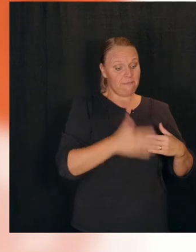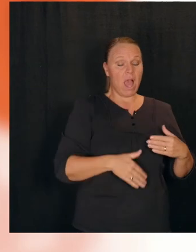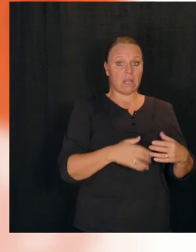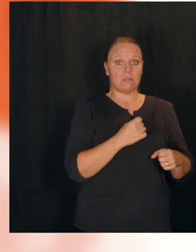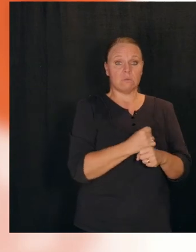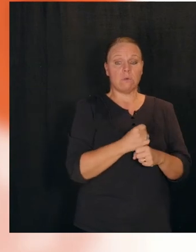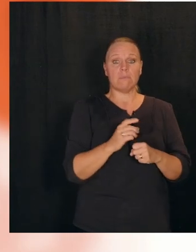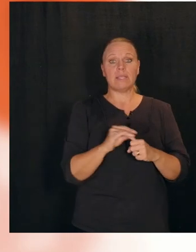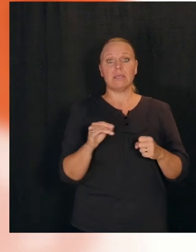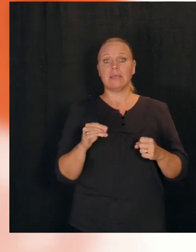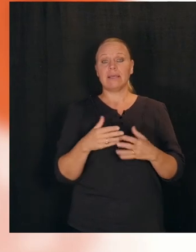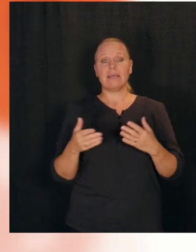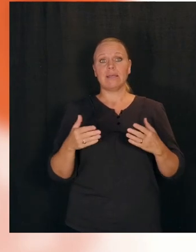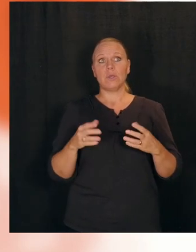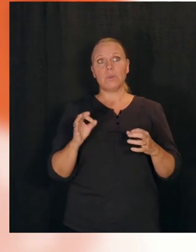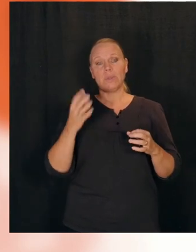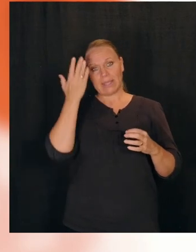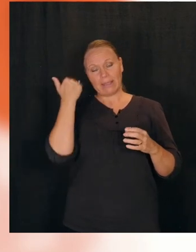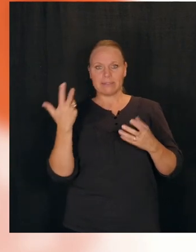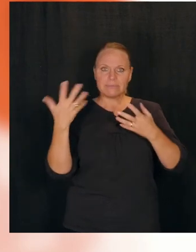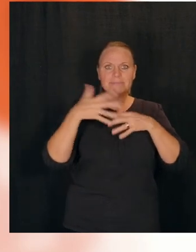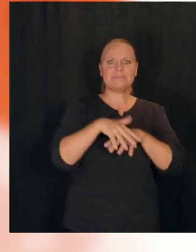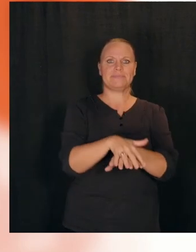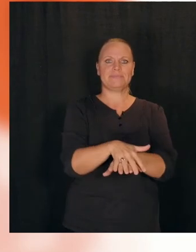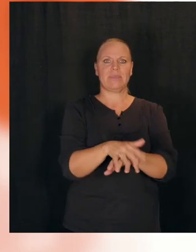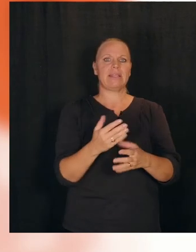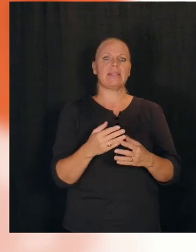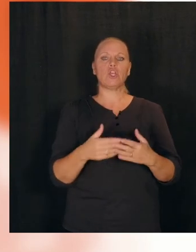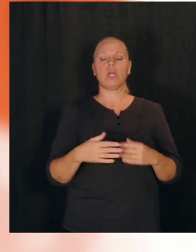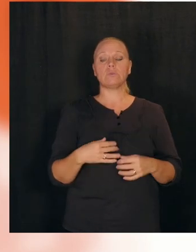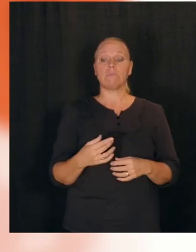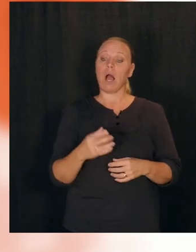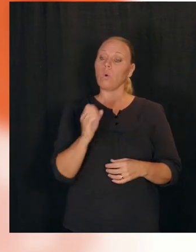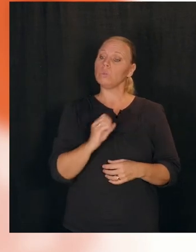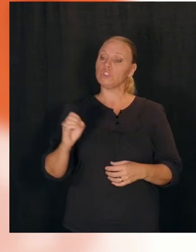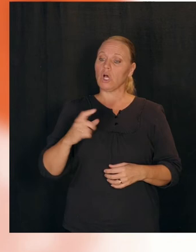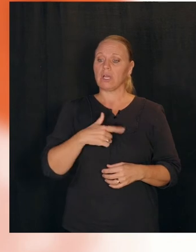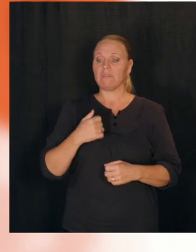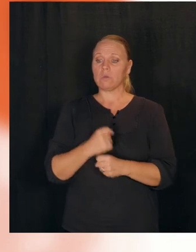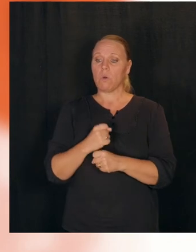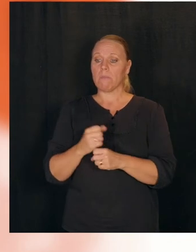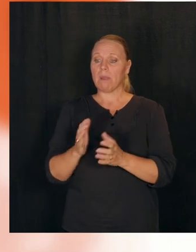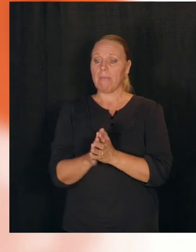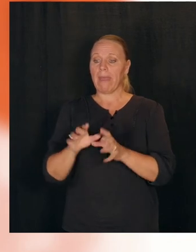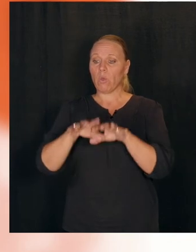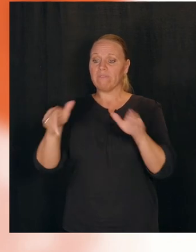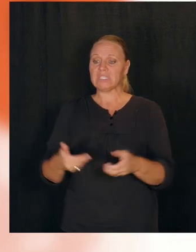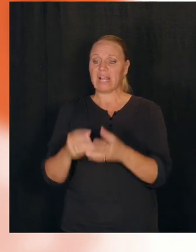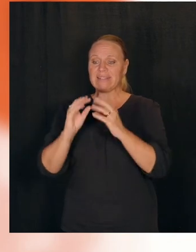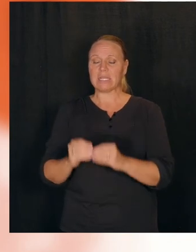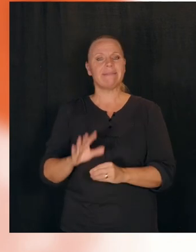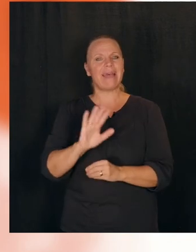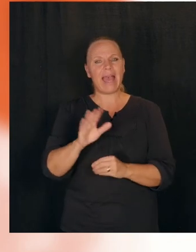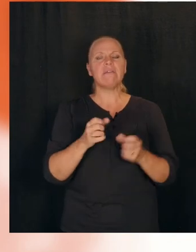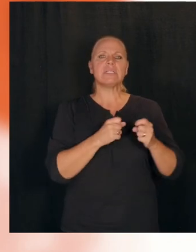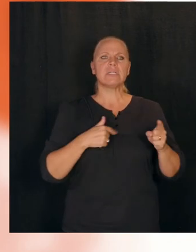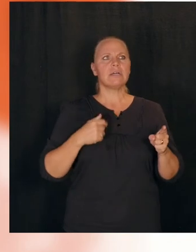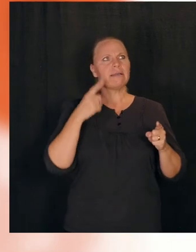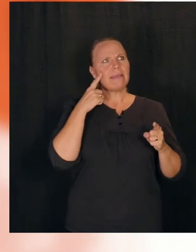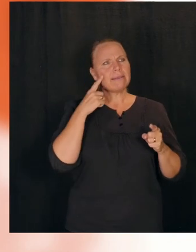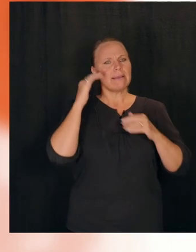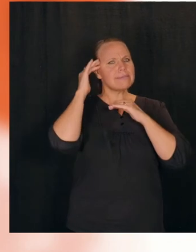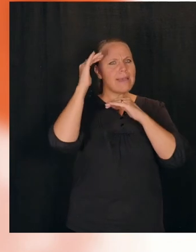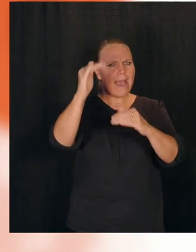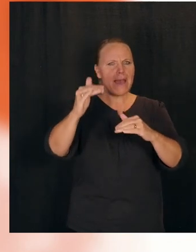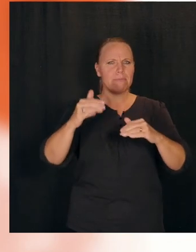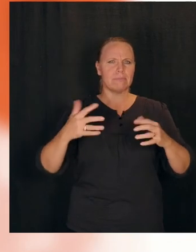bryta ut och kanske göra annorlunda vissa dagar i veckan eller så. Att det handlar om att få in det här mångfaldstänkandet i